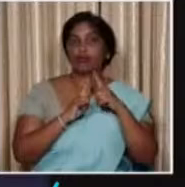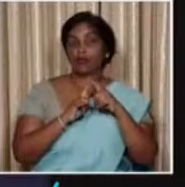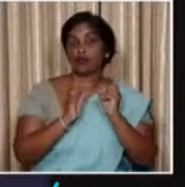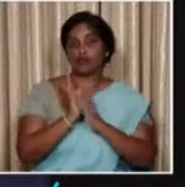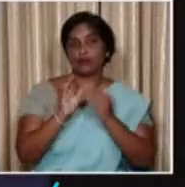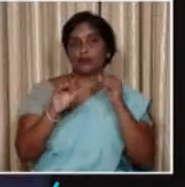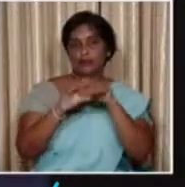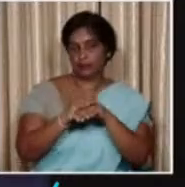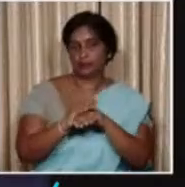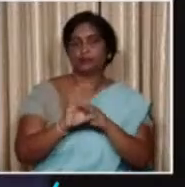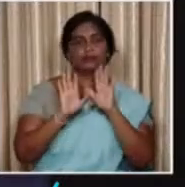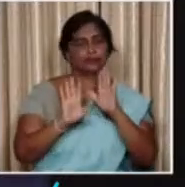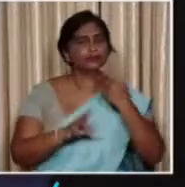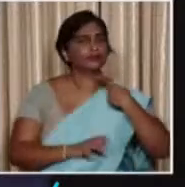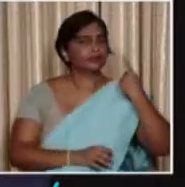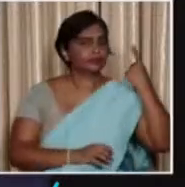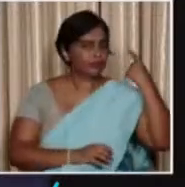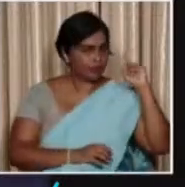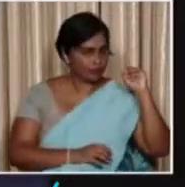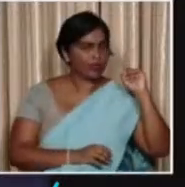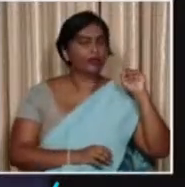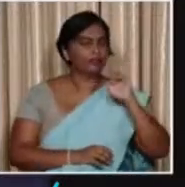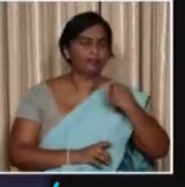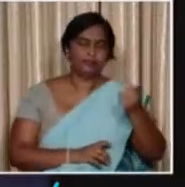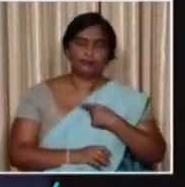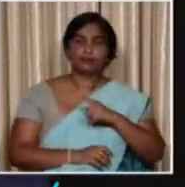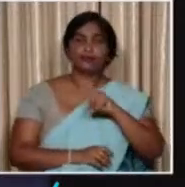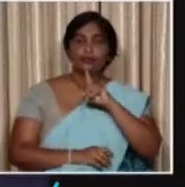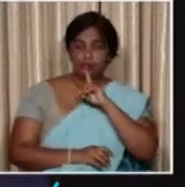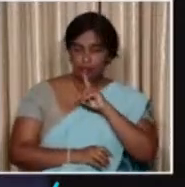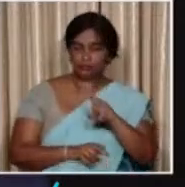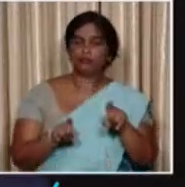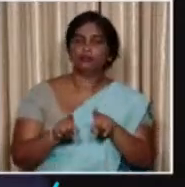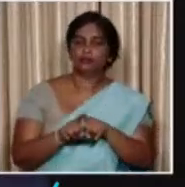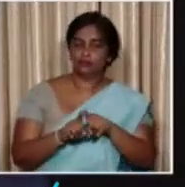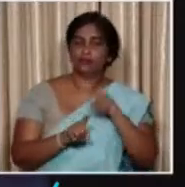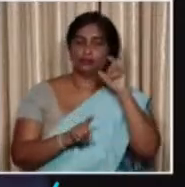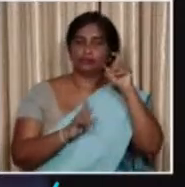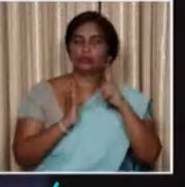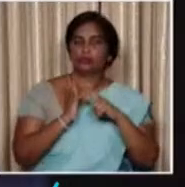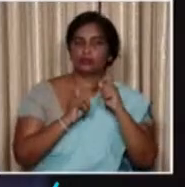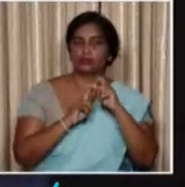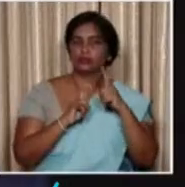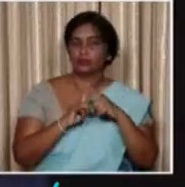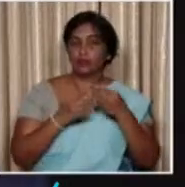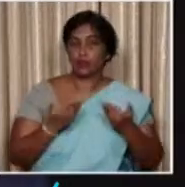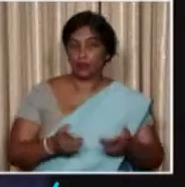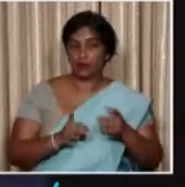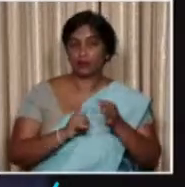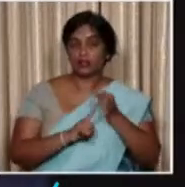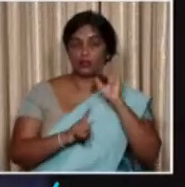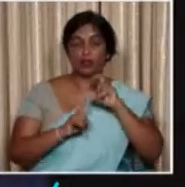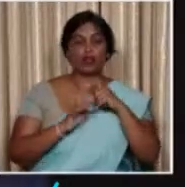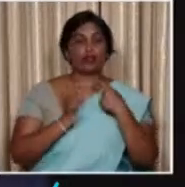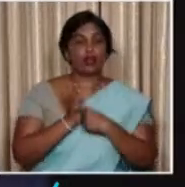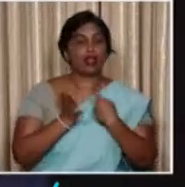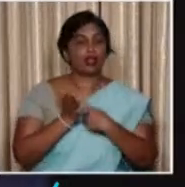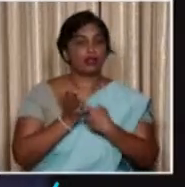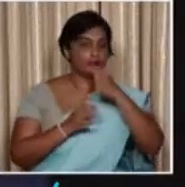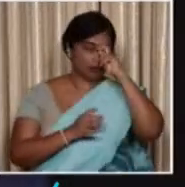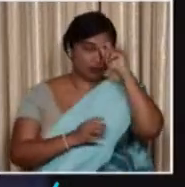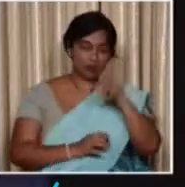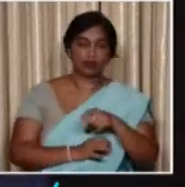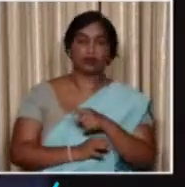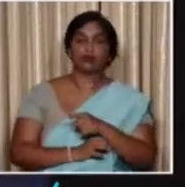නිසා. නමුත් අපි ඊයේ ඒ එදින මතු කරපු කාරණාවත් එක්ක කෝප් කමිටුවේ වත්මන් සභාපති මහාචාර්ය රංජිත් බණ්ඩාර